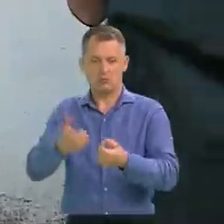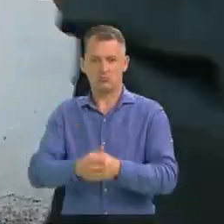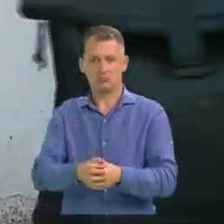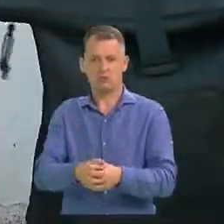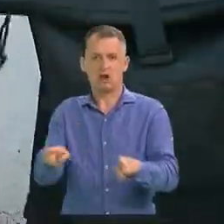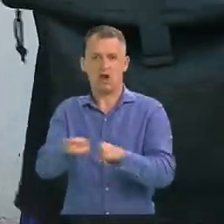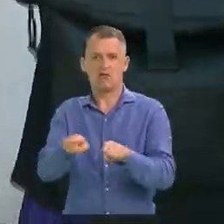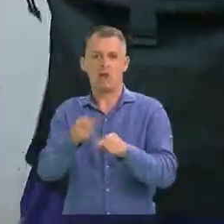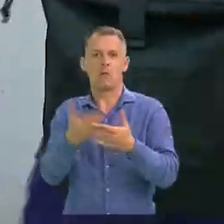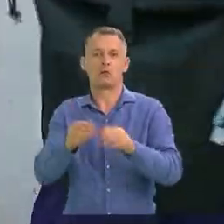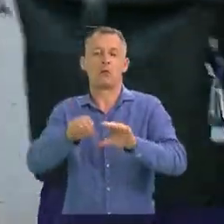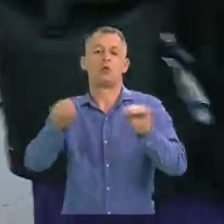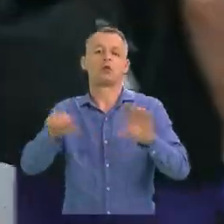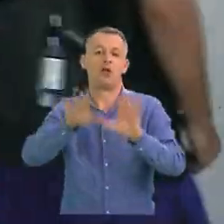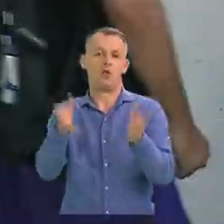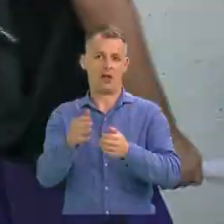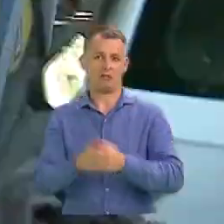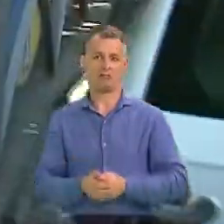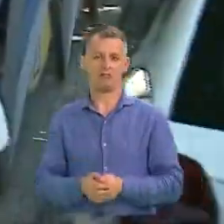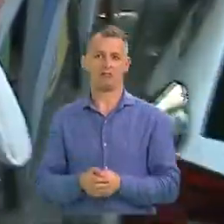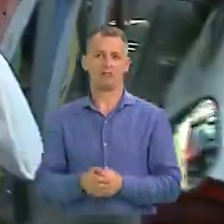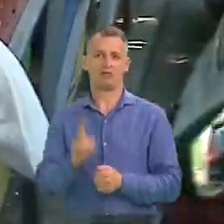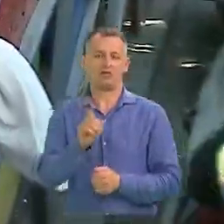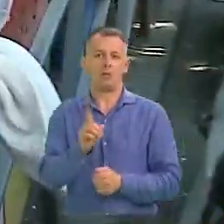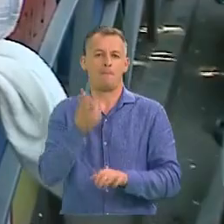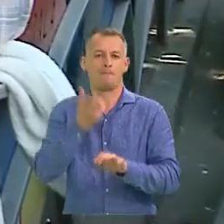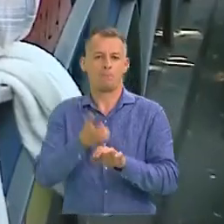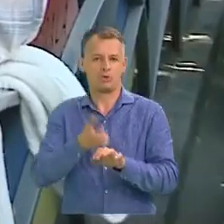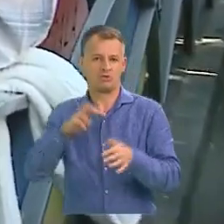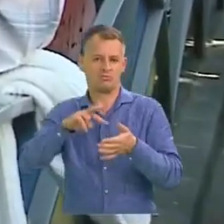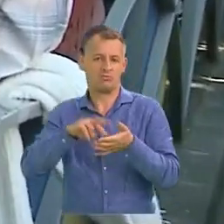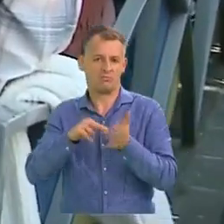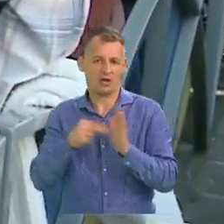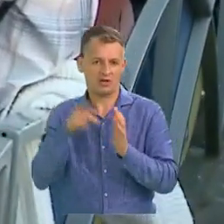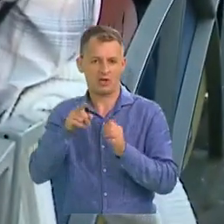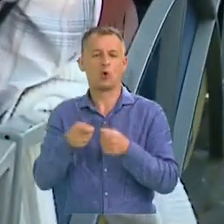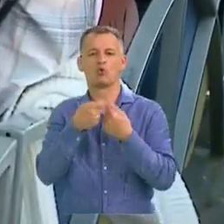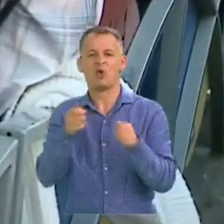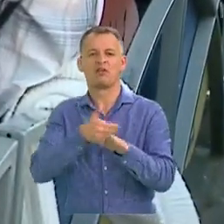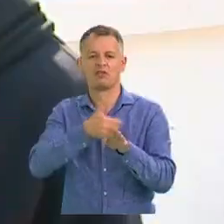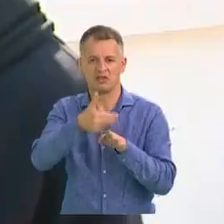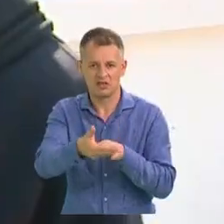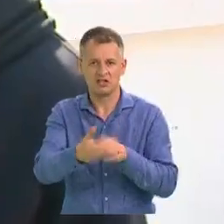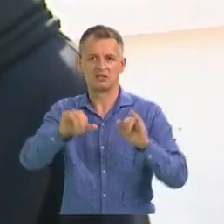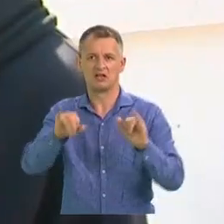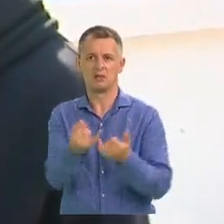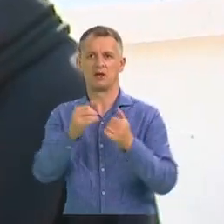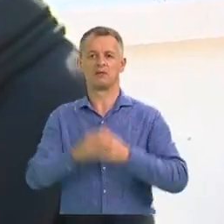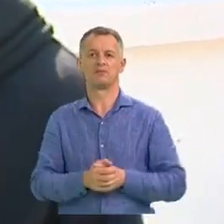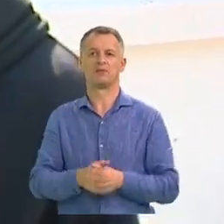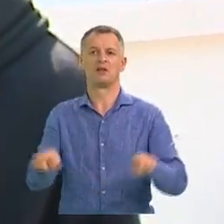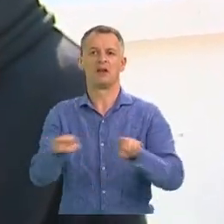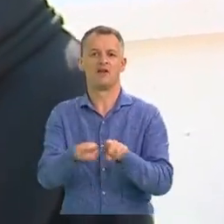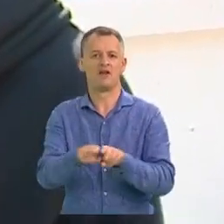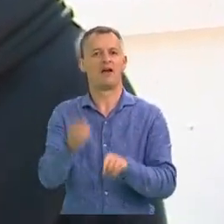cam pentru mulțime și e destul de prost optimizat, să zic așa, și cu toate întârzierile care au avut loc. E cam la fel ca